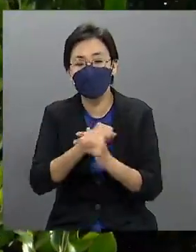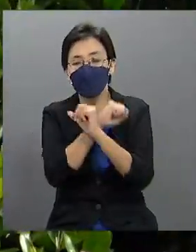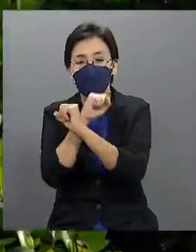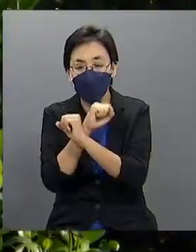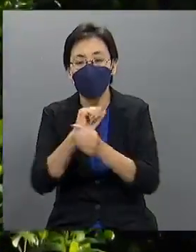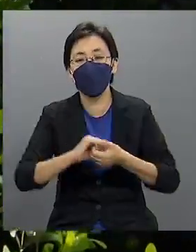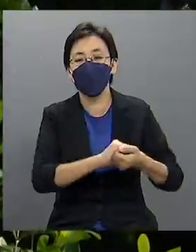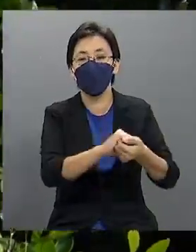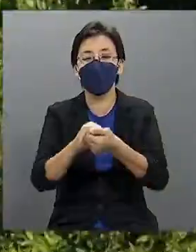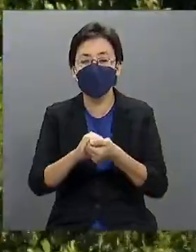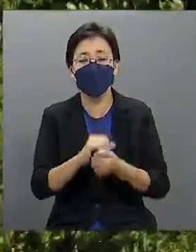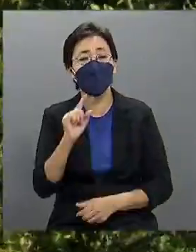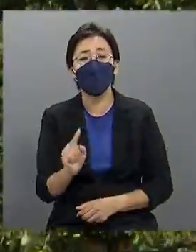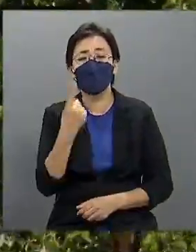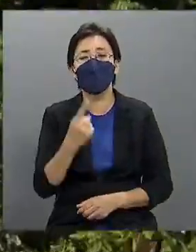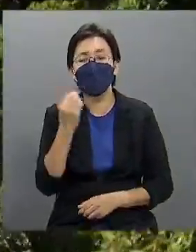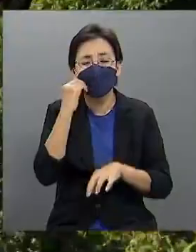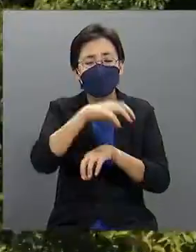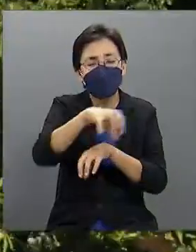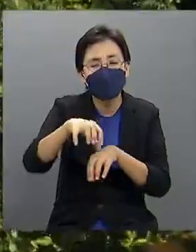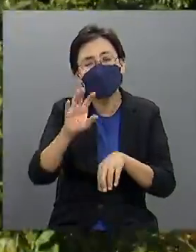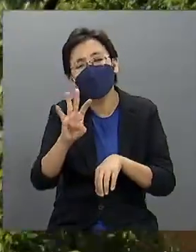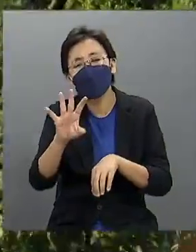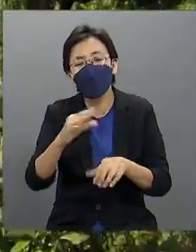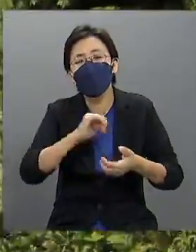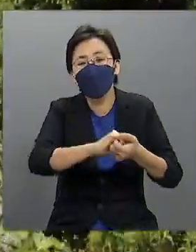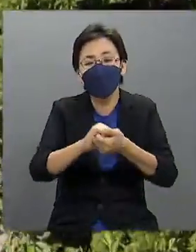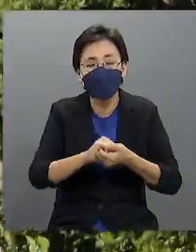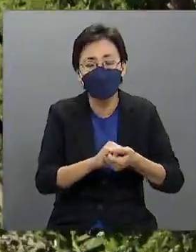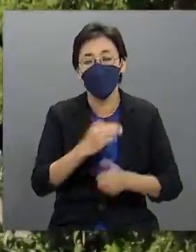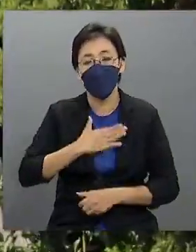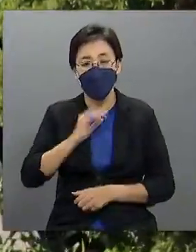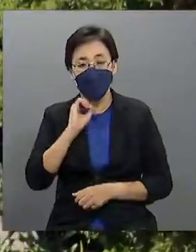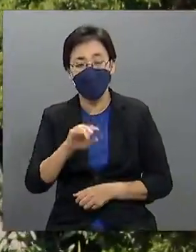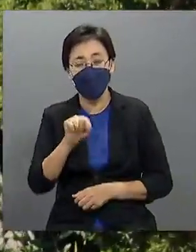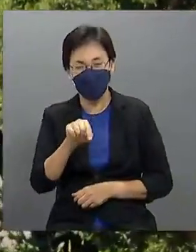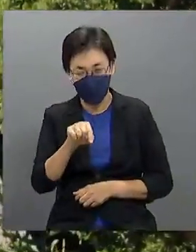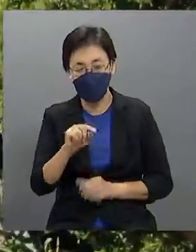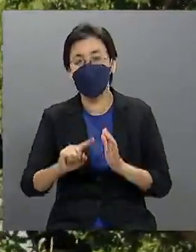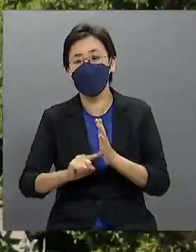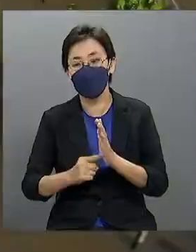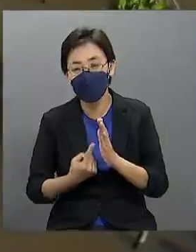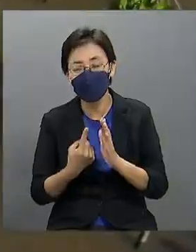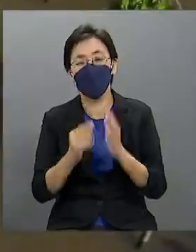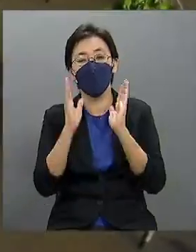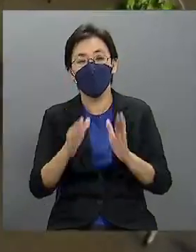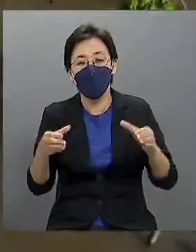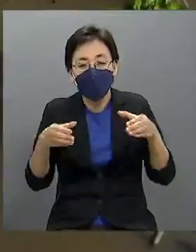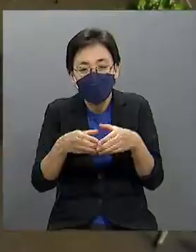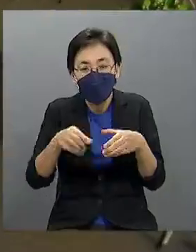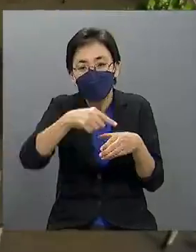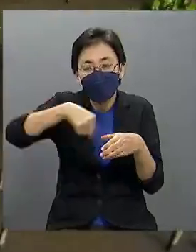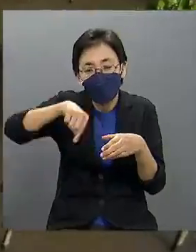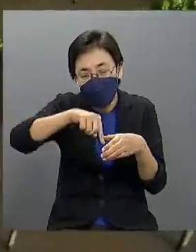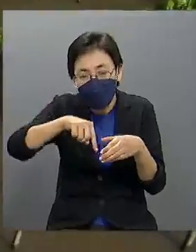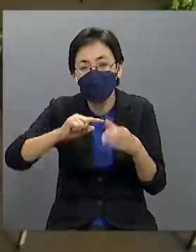ีหลังอ่ะสีห้าหลังผมให้นี้ยามตงนั้นว่าตรนั้อยเป็จุด เริ่มตนของคนที่ออกมารวมตัวผมทแรก ผมก